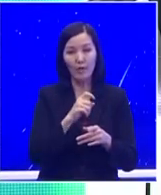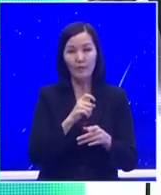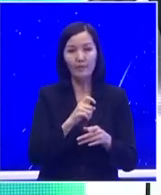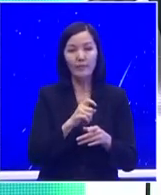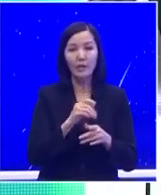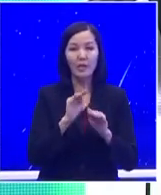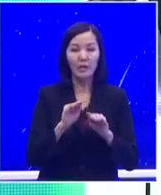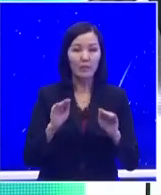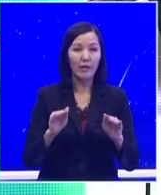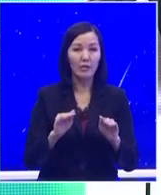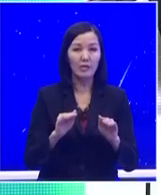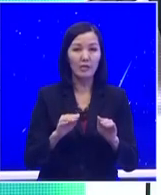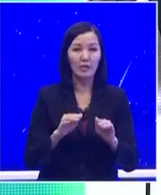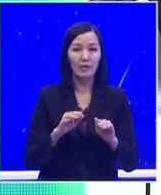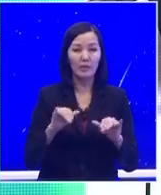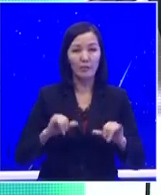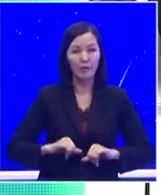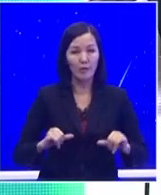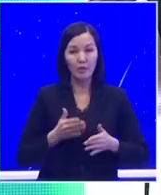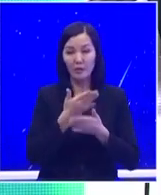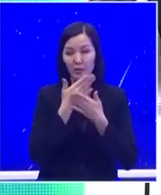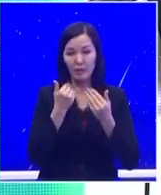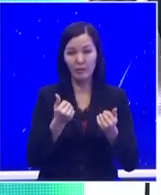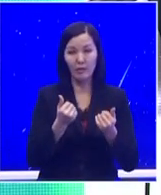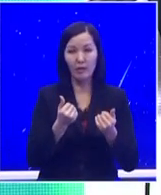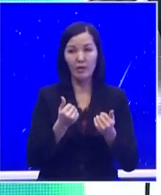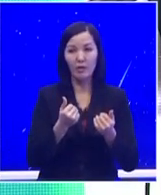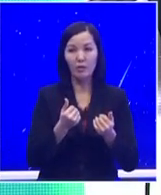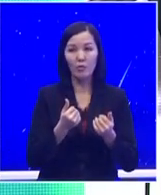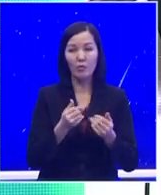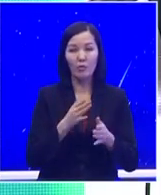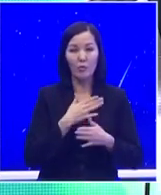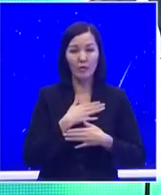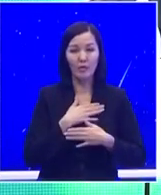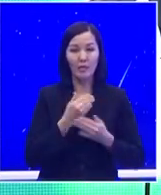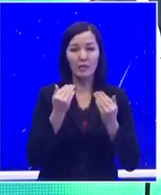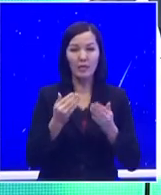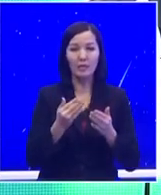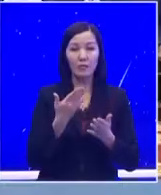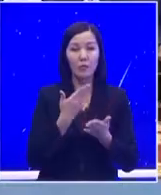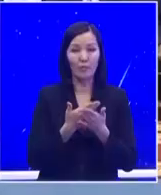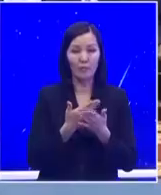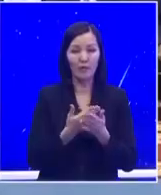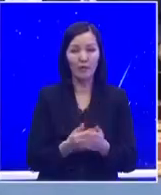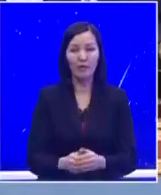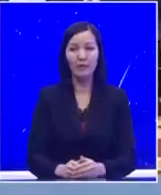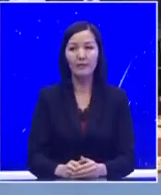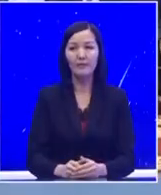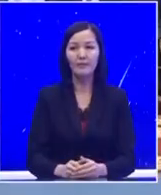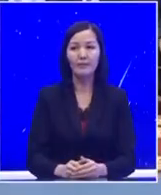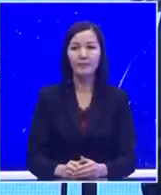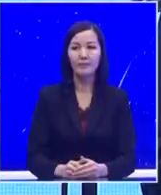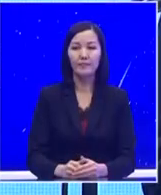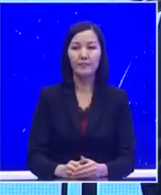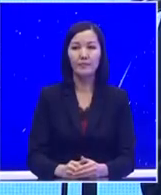Каких-то ребяческих, неправильных поступках мы за ним даже не замечали. Он для нас до сих пор пример. Разносторонние